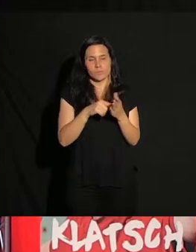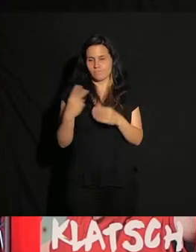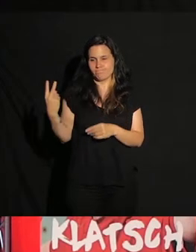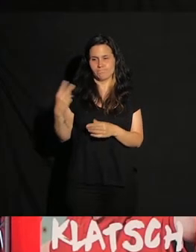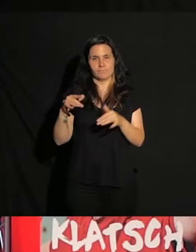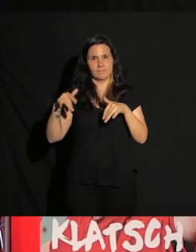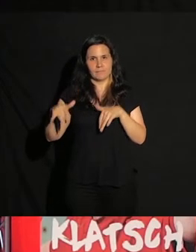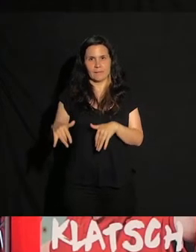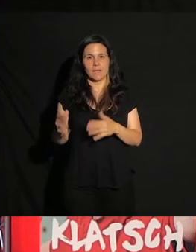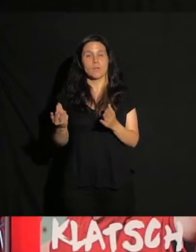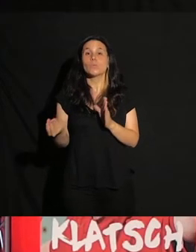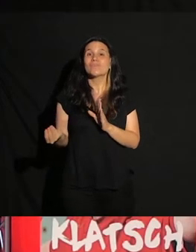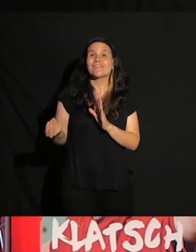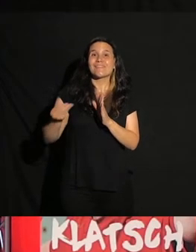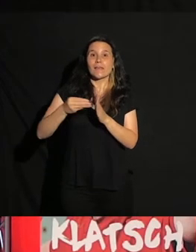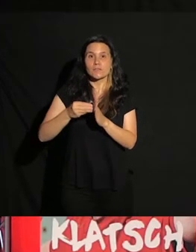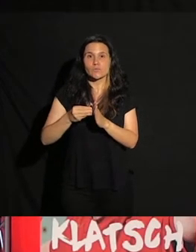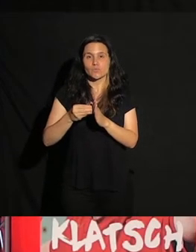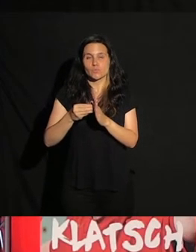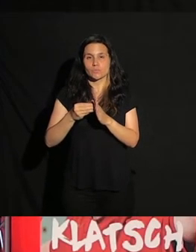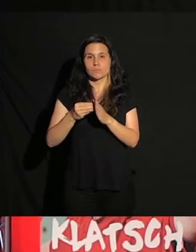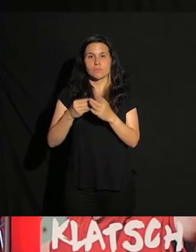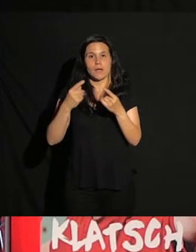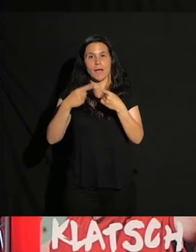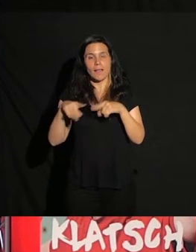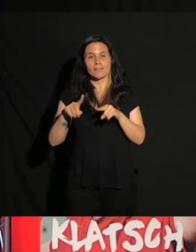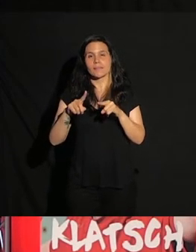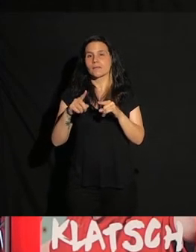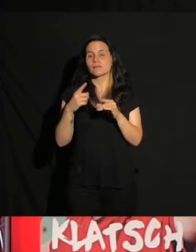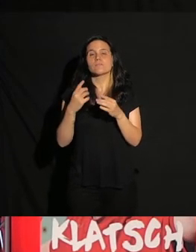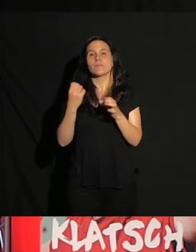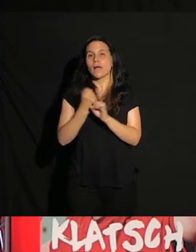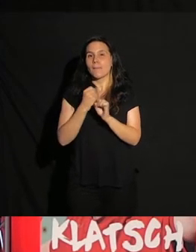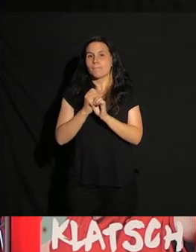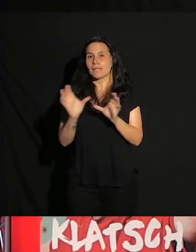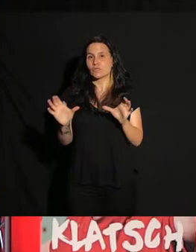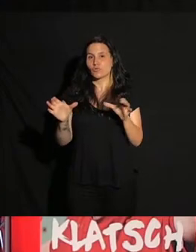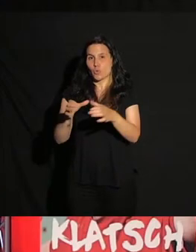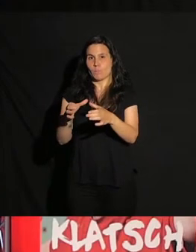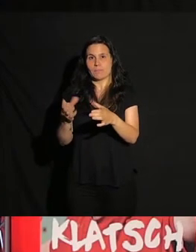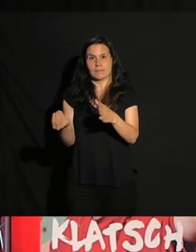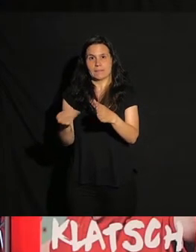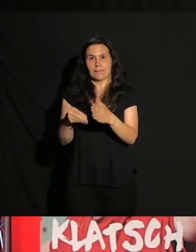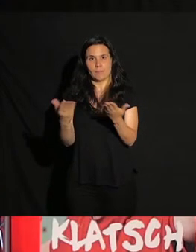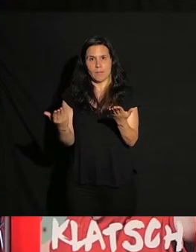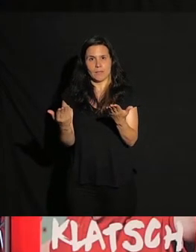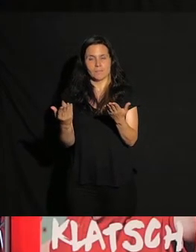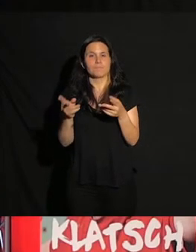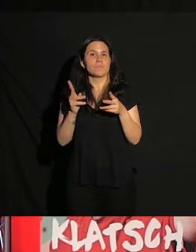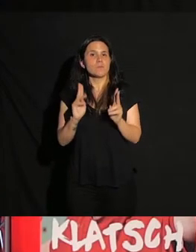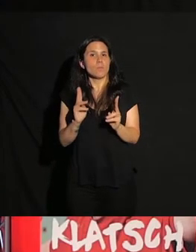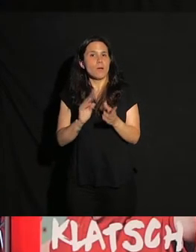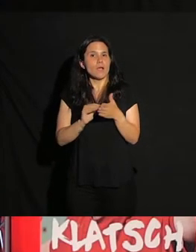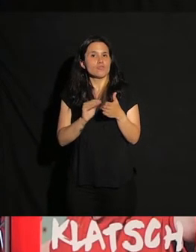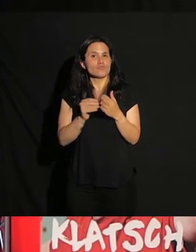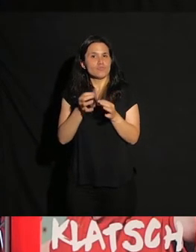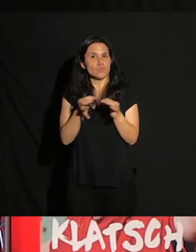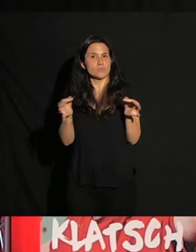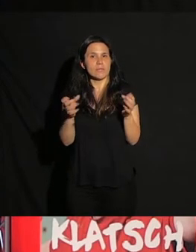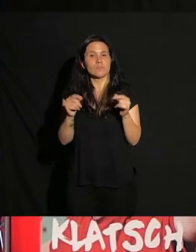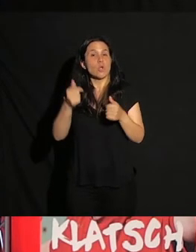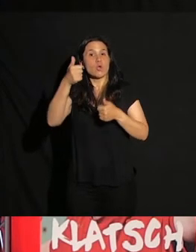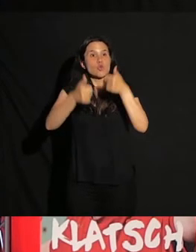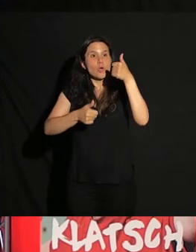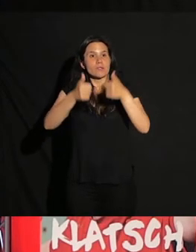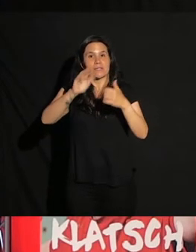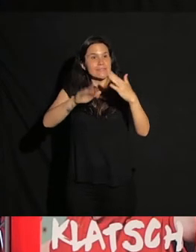Und dann aber eben in Ergänzung noch mit anderen AG-Angeboten, die aber während des normalen Schulalltages liegen, sodass es keine